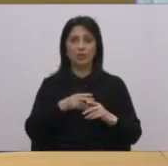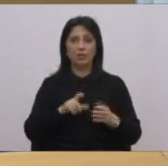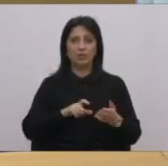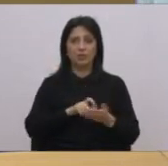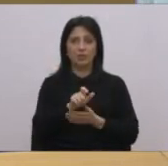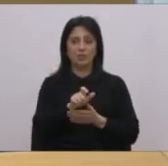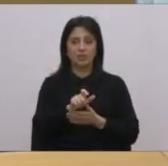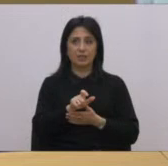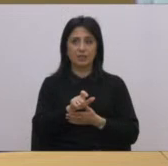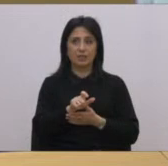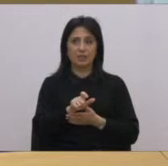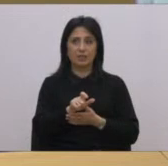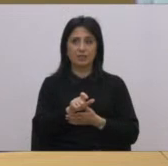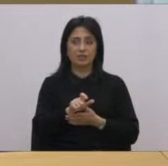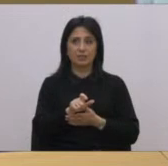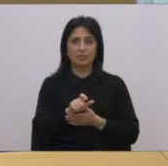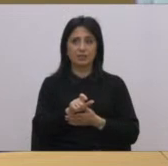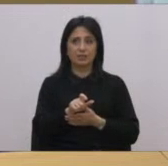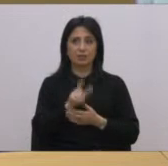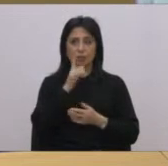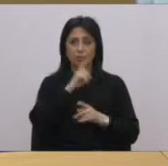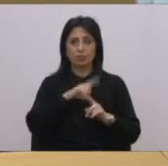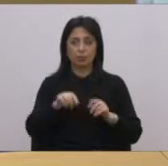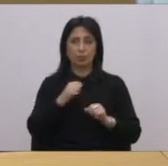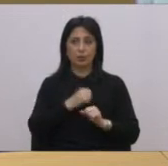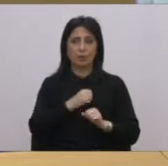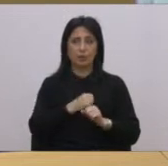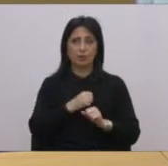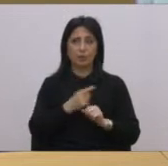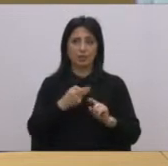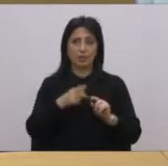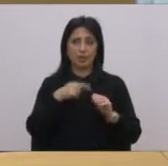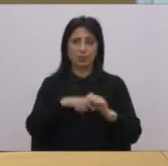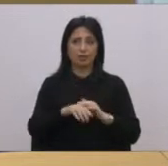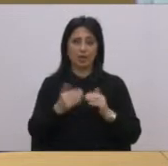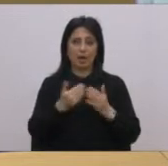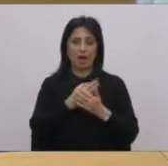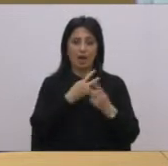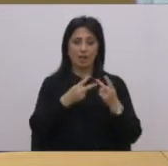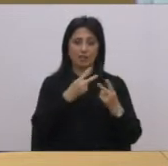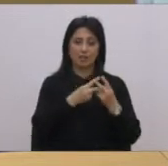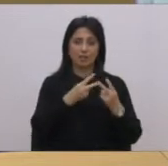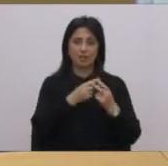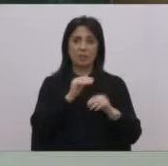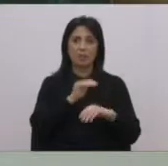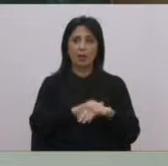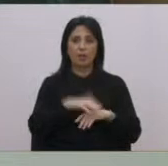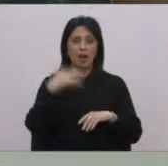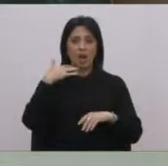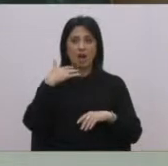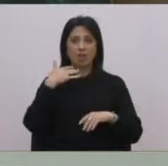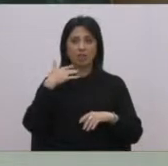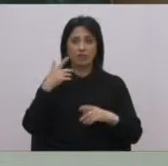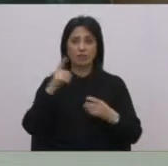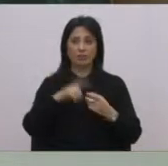გზის, ასე ვთქვათ, დროულად გაკეთებას, იქიდან გამომდინარე, რომ ახალციხეს და ფაქტობრივად აჭარას